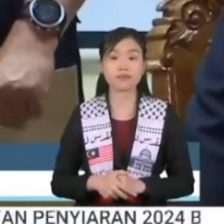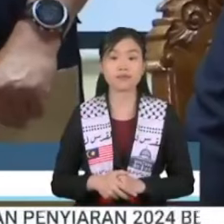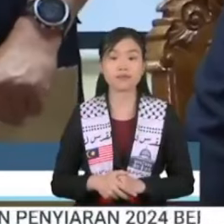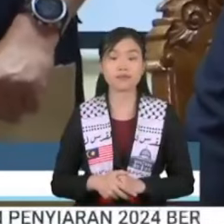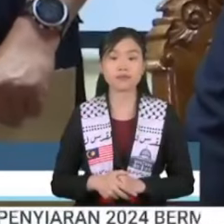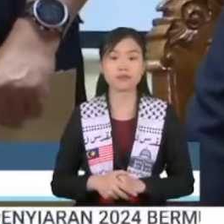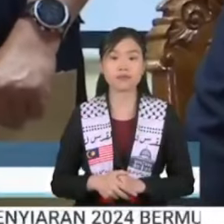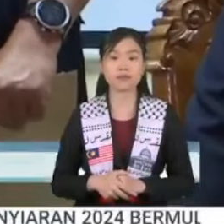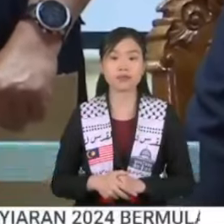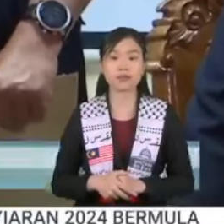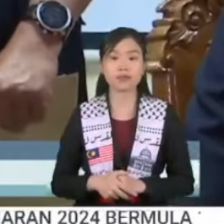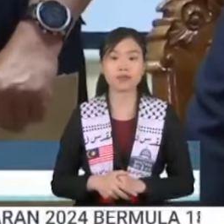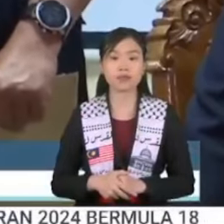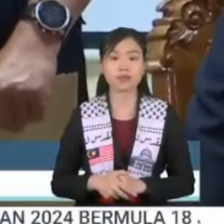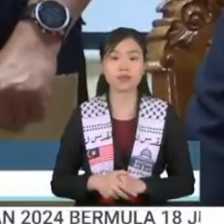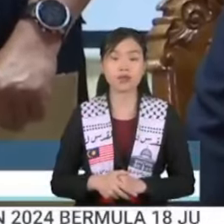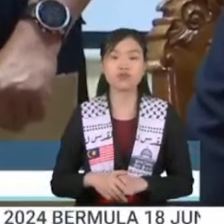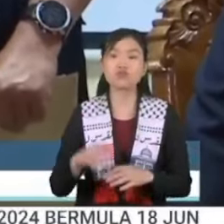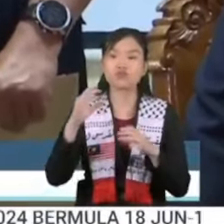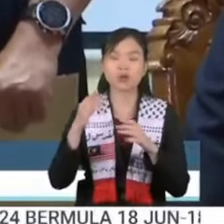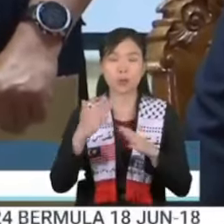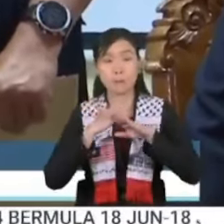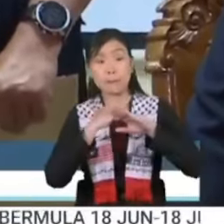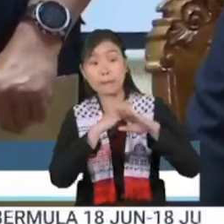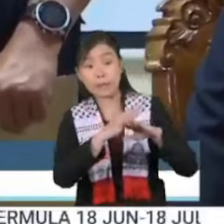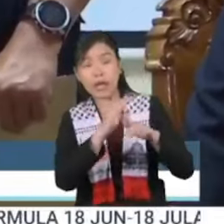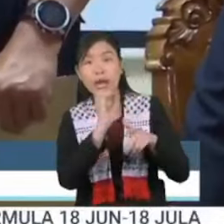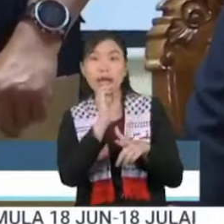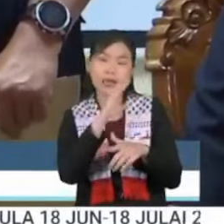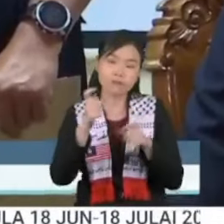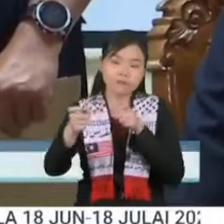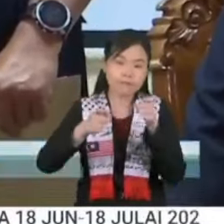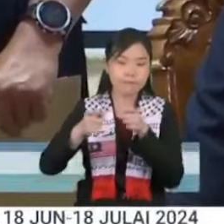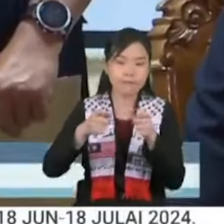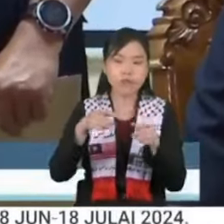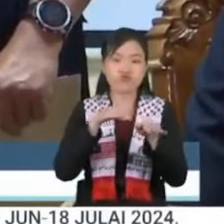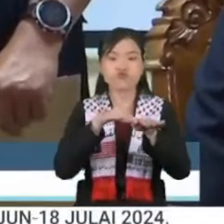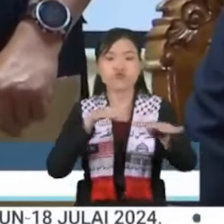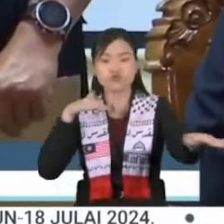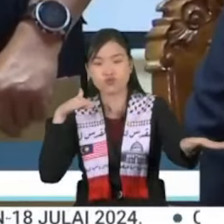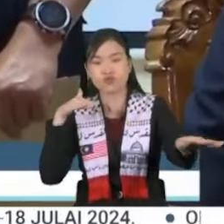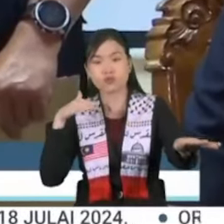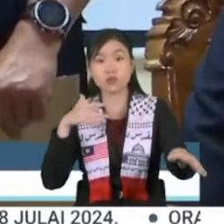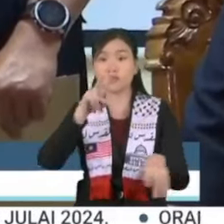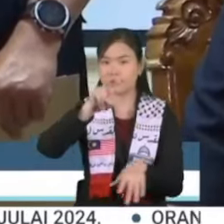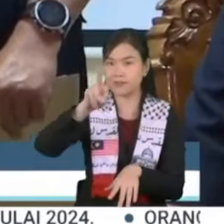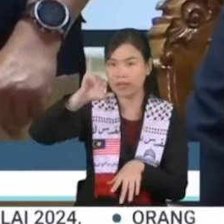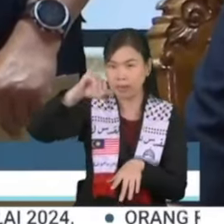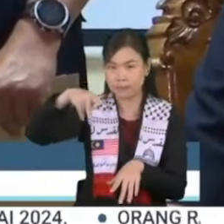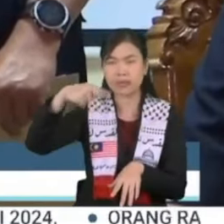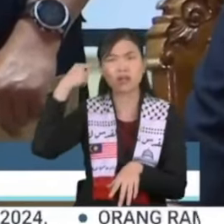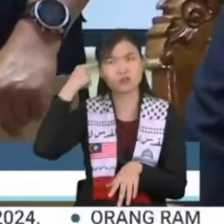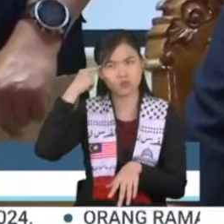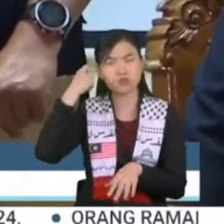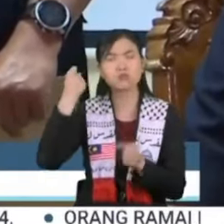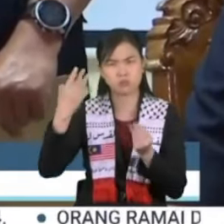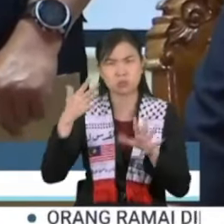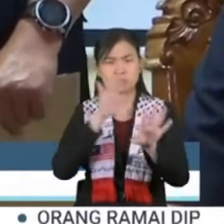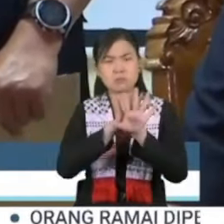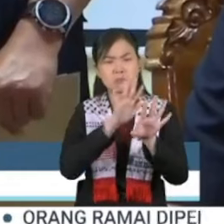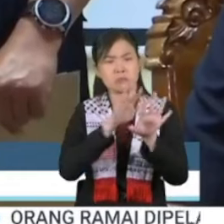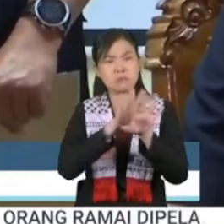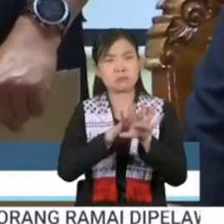Perlukan keanggotaan yang ramai, sama dari segi pencegahan dan juga kawalan lalu lintas. Dan VVIP pun saya percaya akan ramai datang.